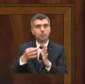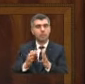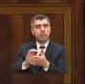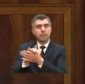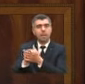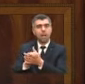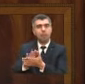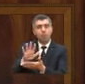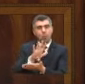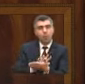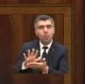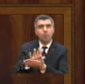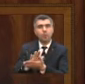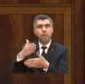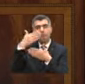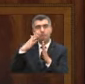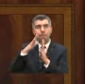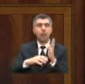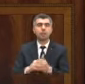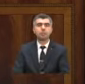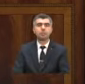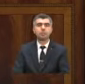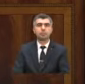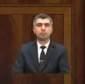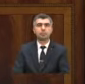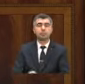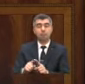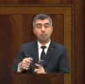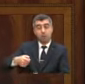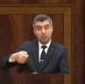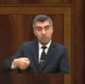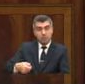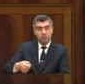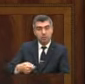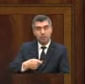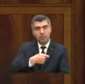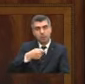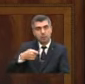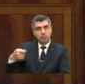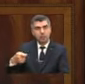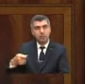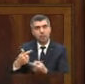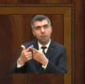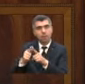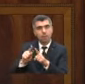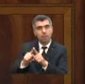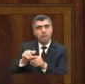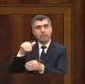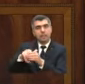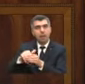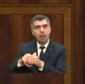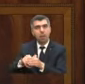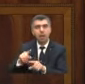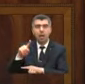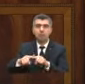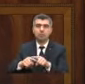بين المغاربه. ولكن القفف والاكراميات بمناسبه الانتخابات هذا انا